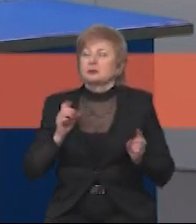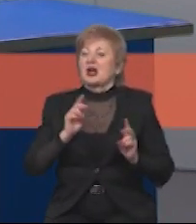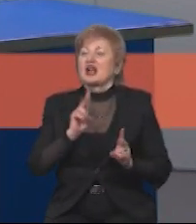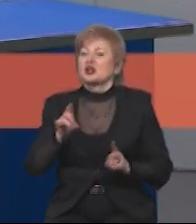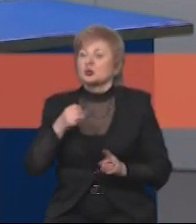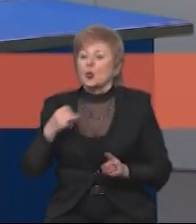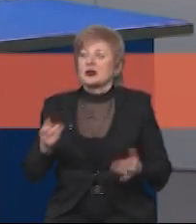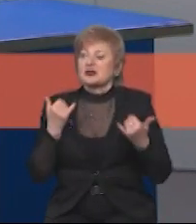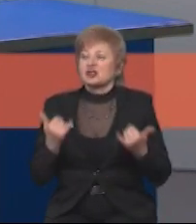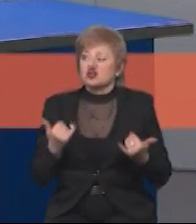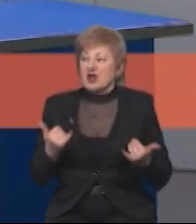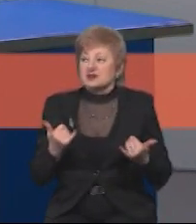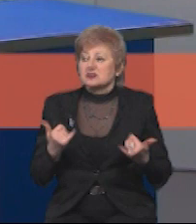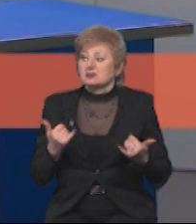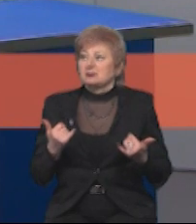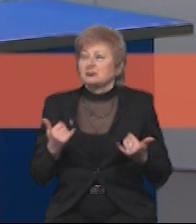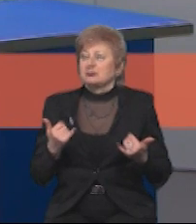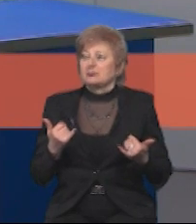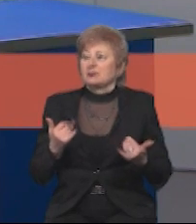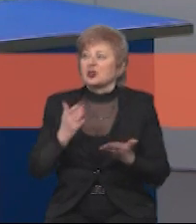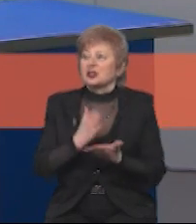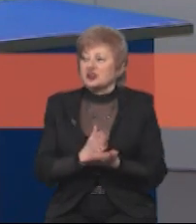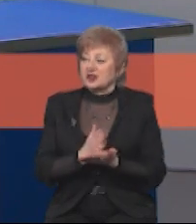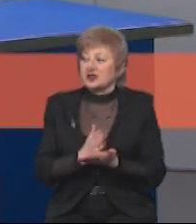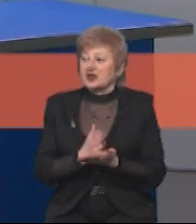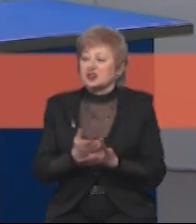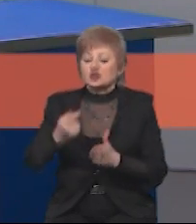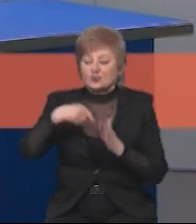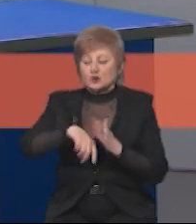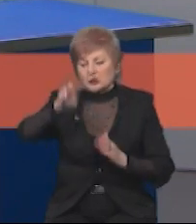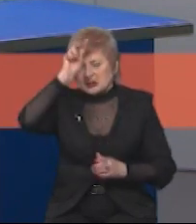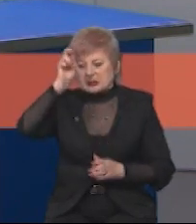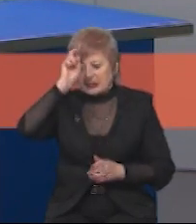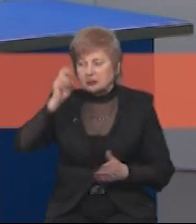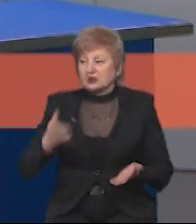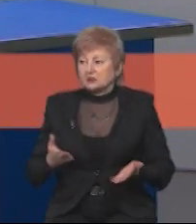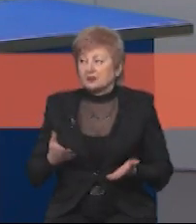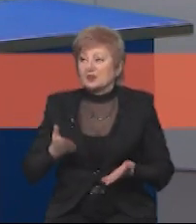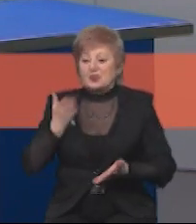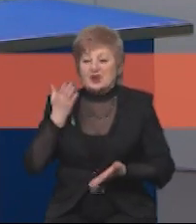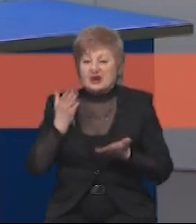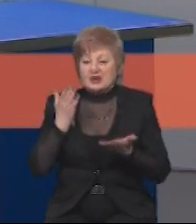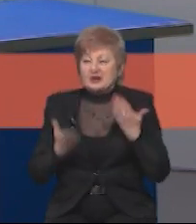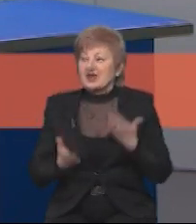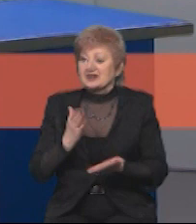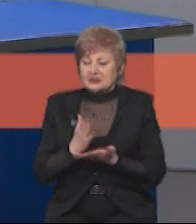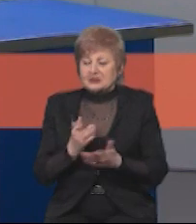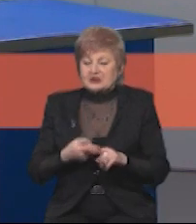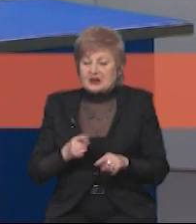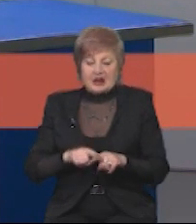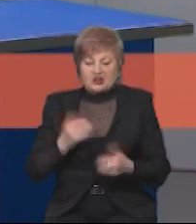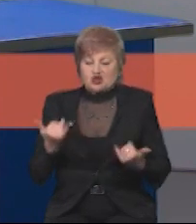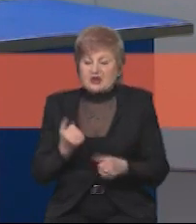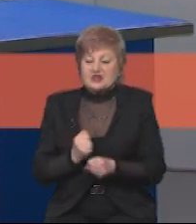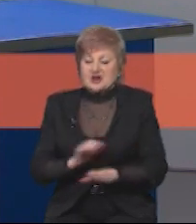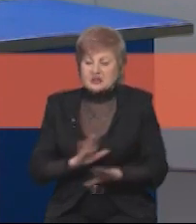который на данный момент есть внутри страны. Если этого сейчас не делать,